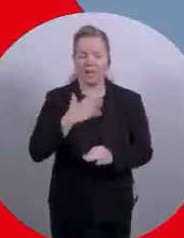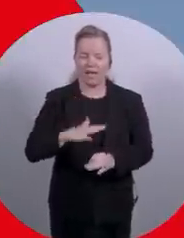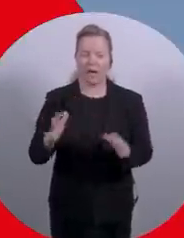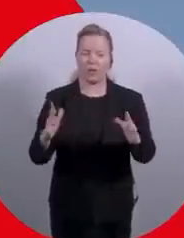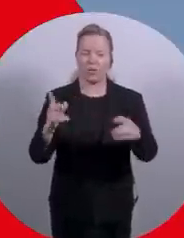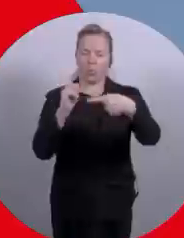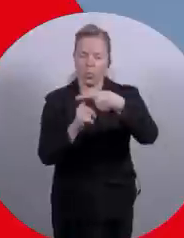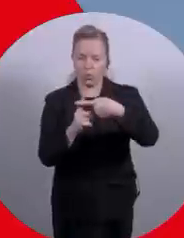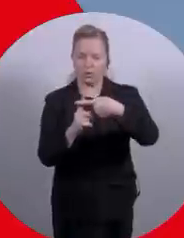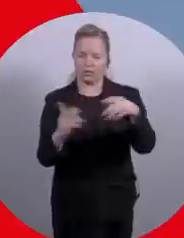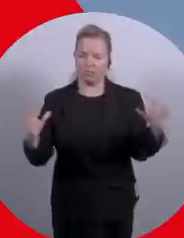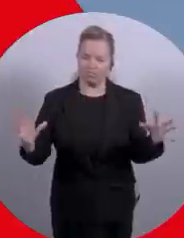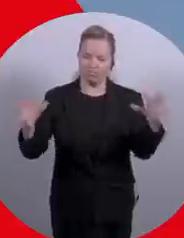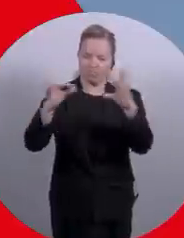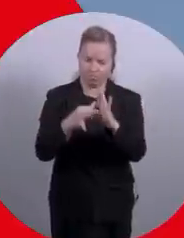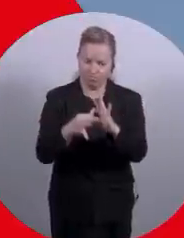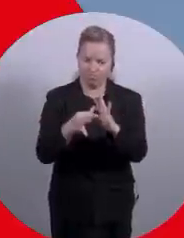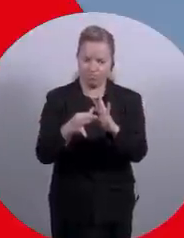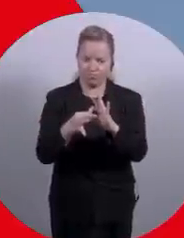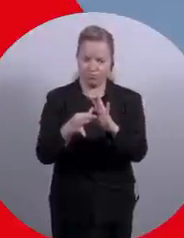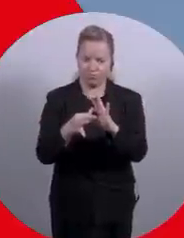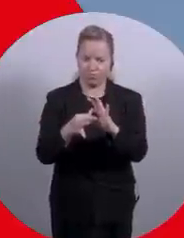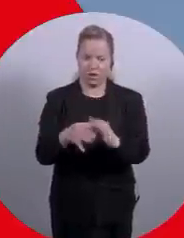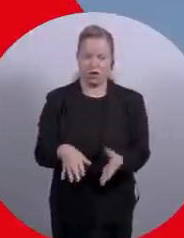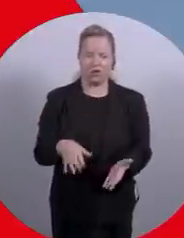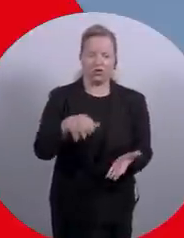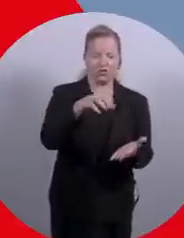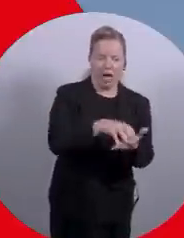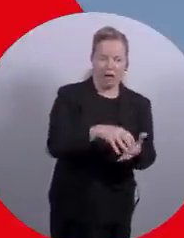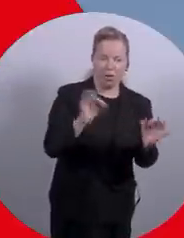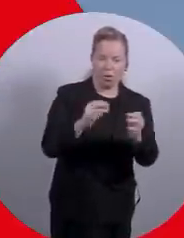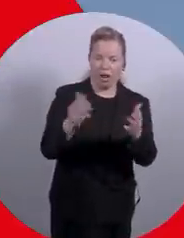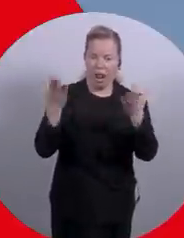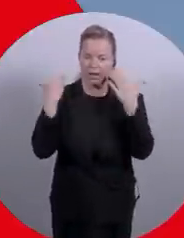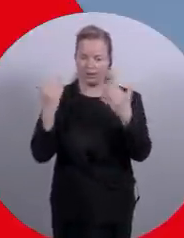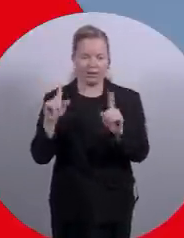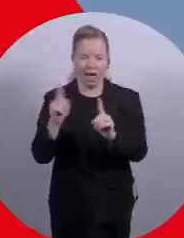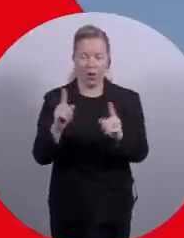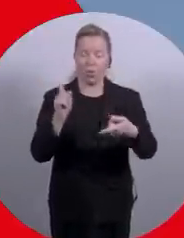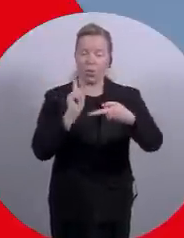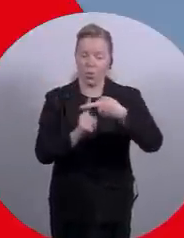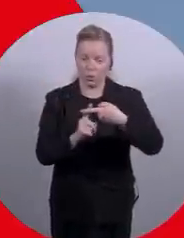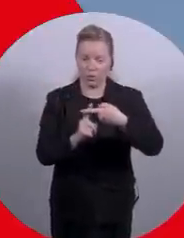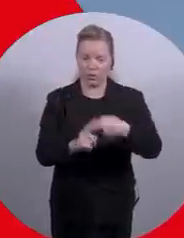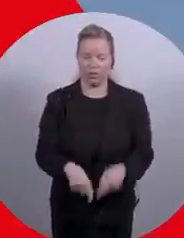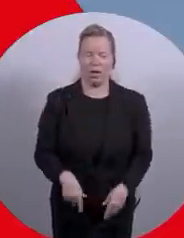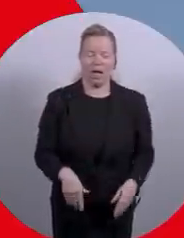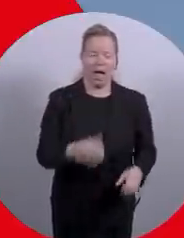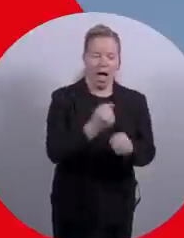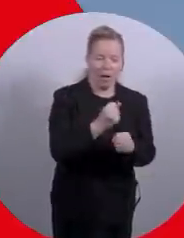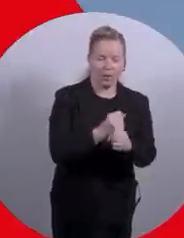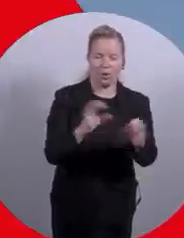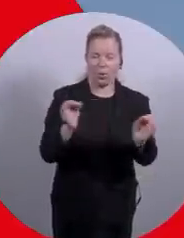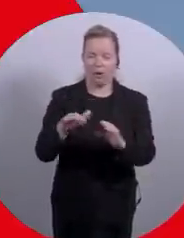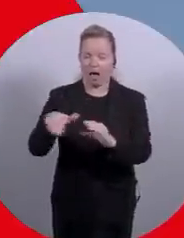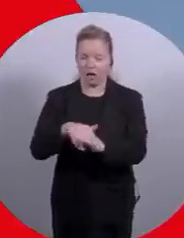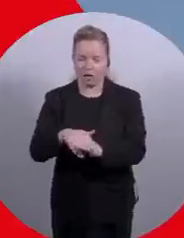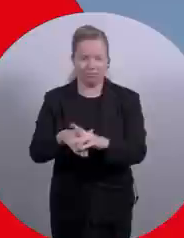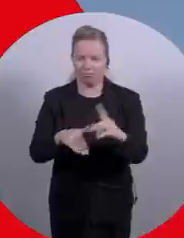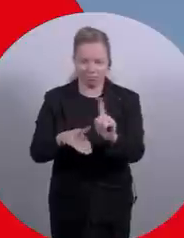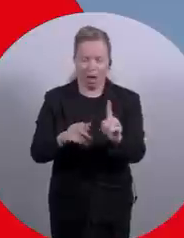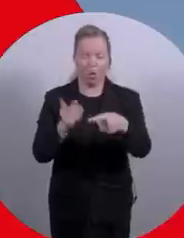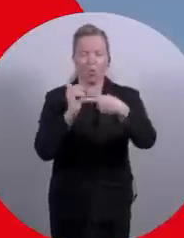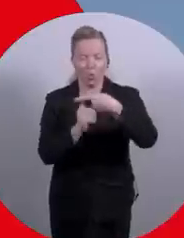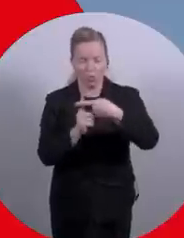und Stadt oder Land nein und arbeite oder Angestellte nein und